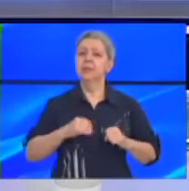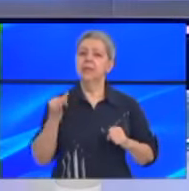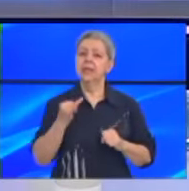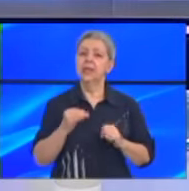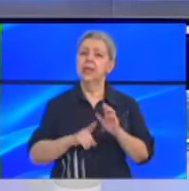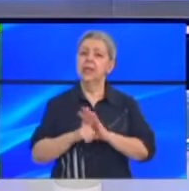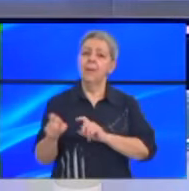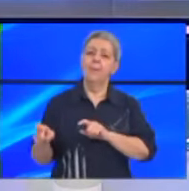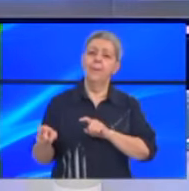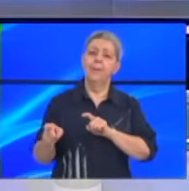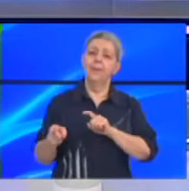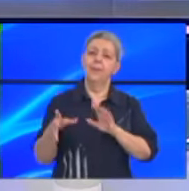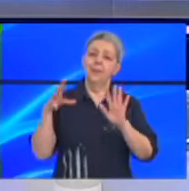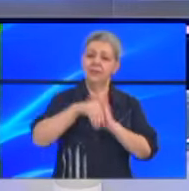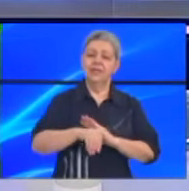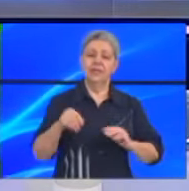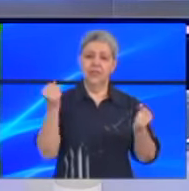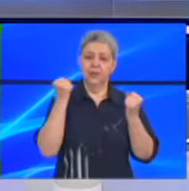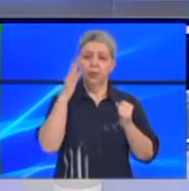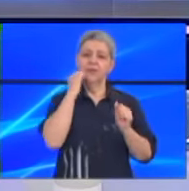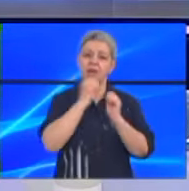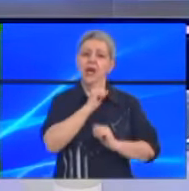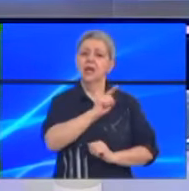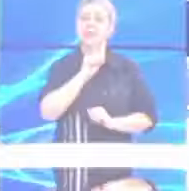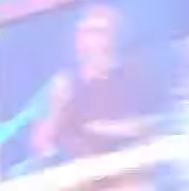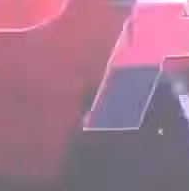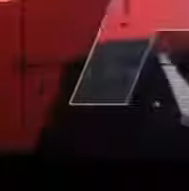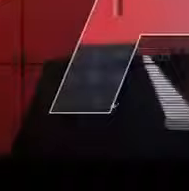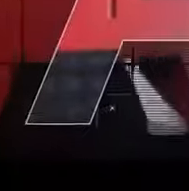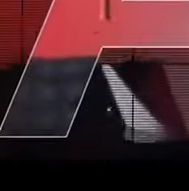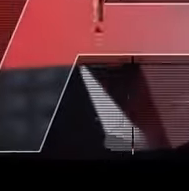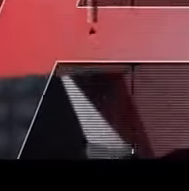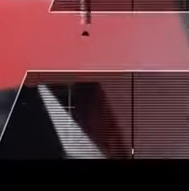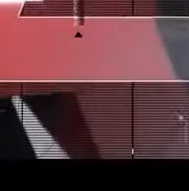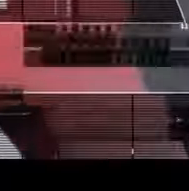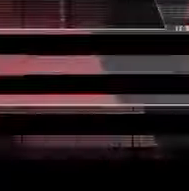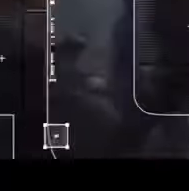и привести спорт в каждый дом. Это тоже задача, которую я вижу перед собой.